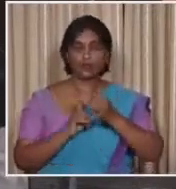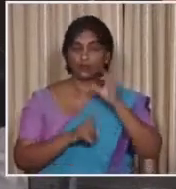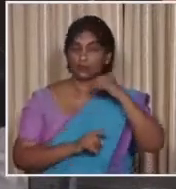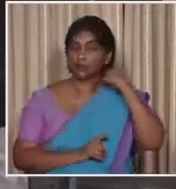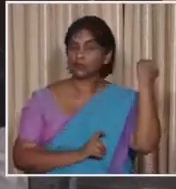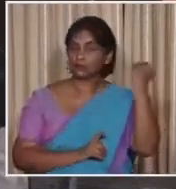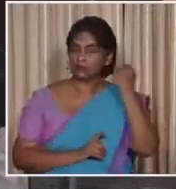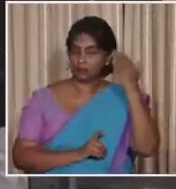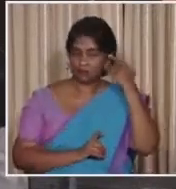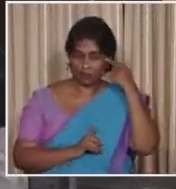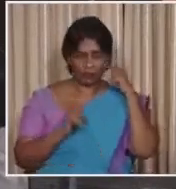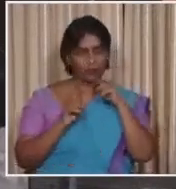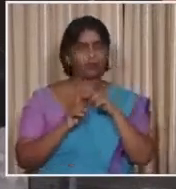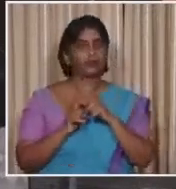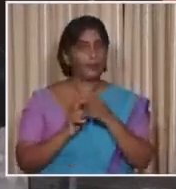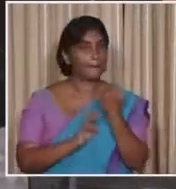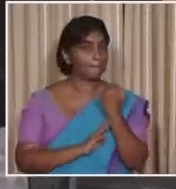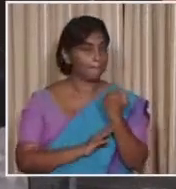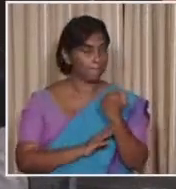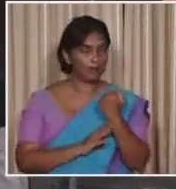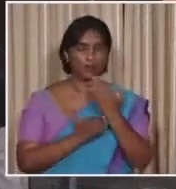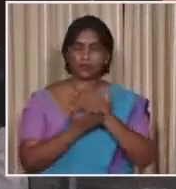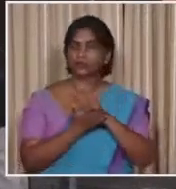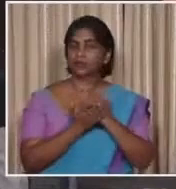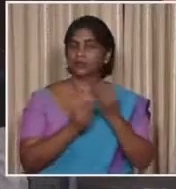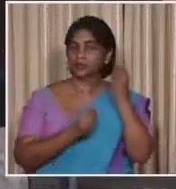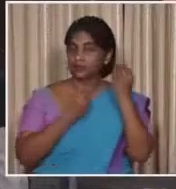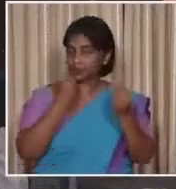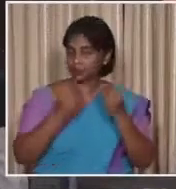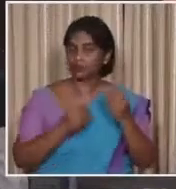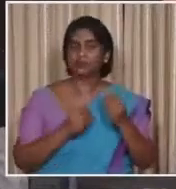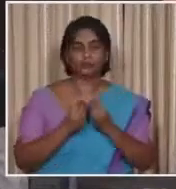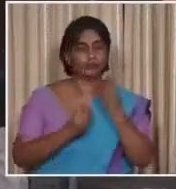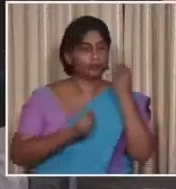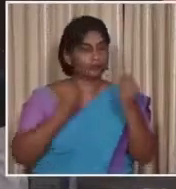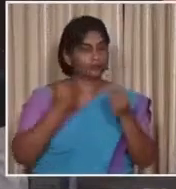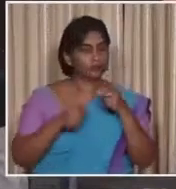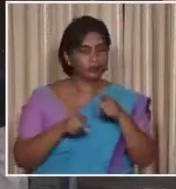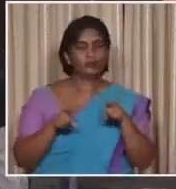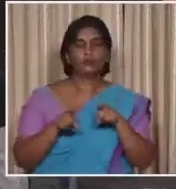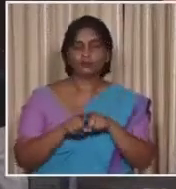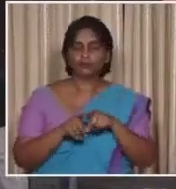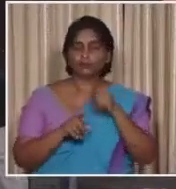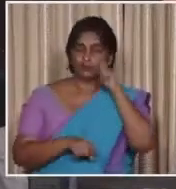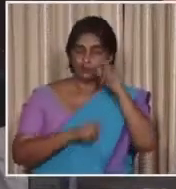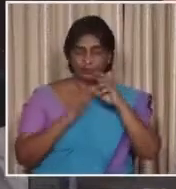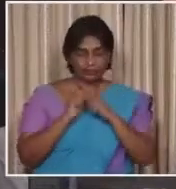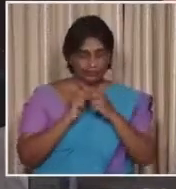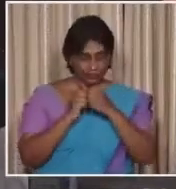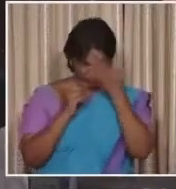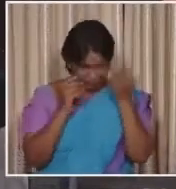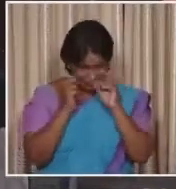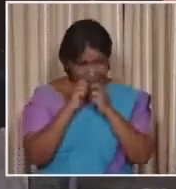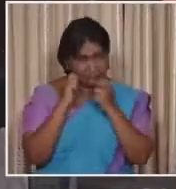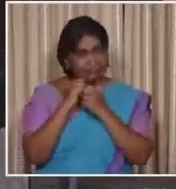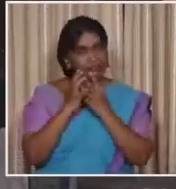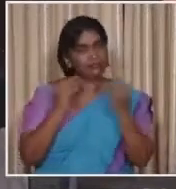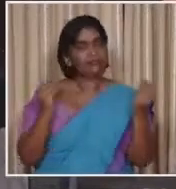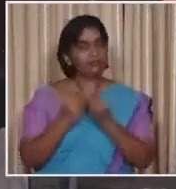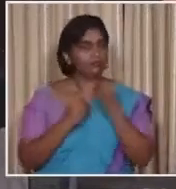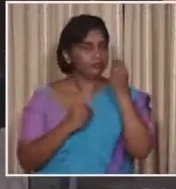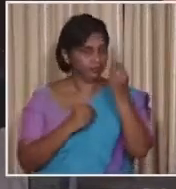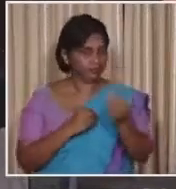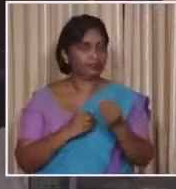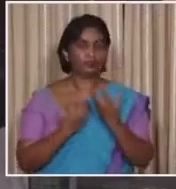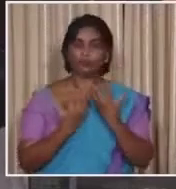งกลัยภาระเวลาคีผู้ได้โอดีพอยุลเลนเดอินาพิเรชเนกีโอร์ทีร์เวกานาเวนดูมันเร